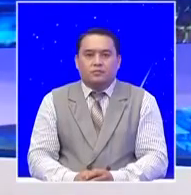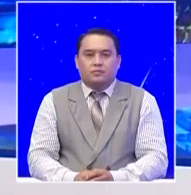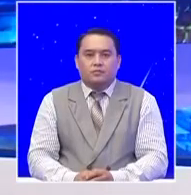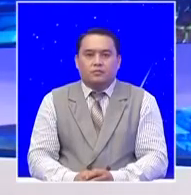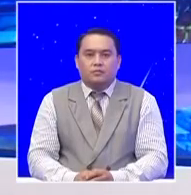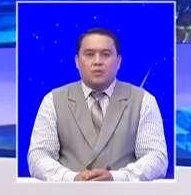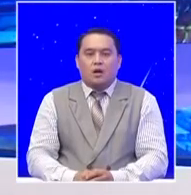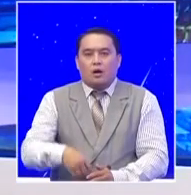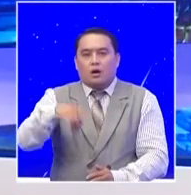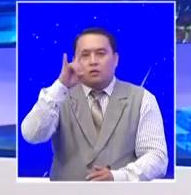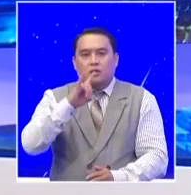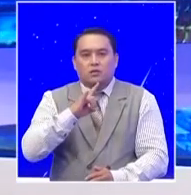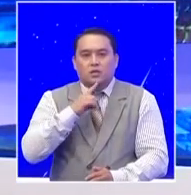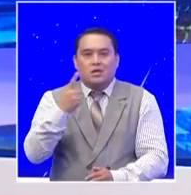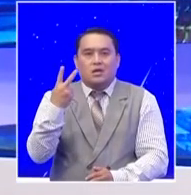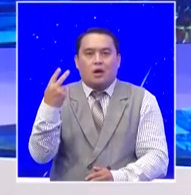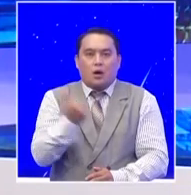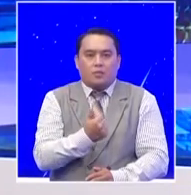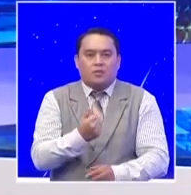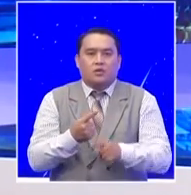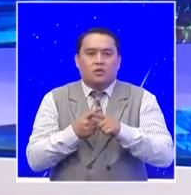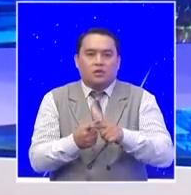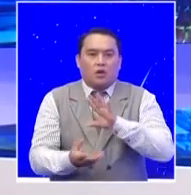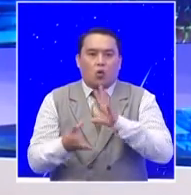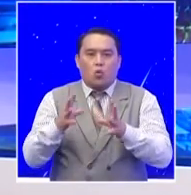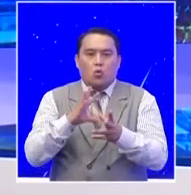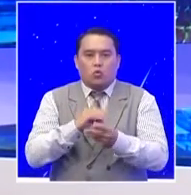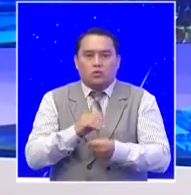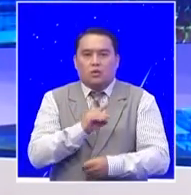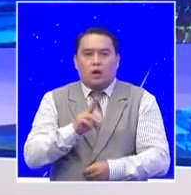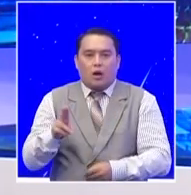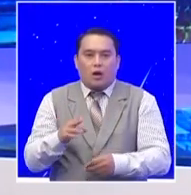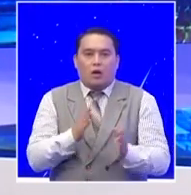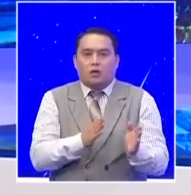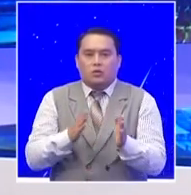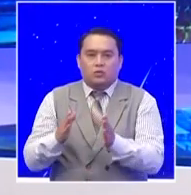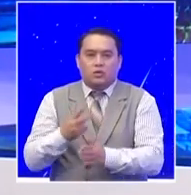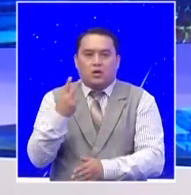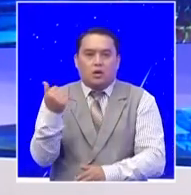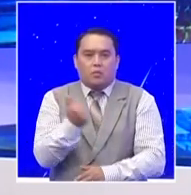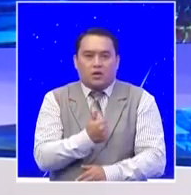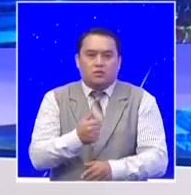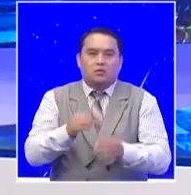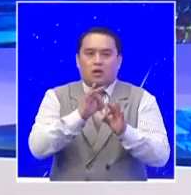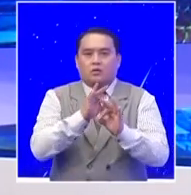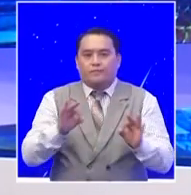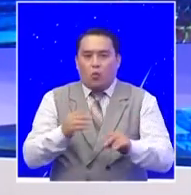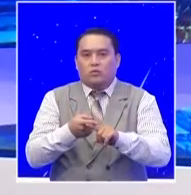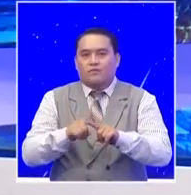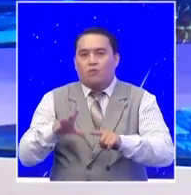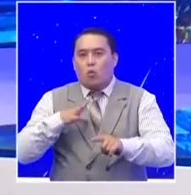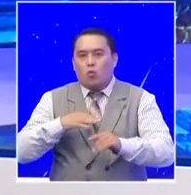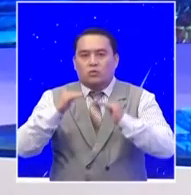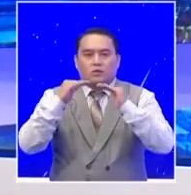Елімізде соңғы екі апталық карантин оң нәтиже берді. Республика бойынша эпидахуал 2%-ға төмендеді. Бұл туралы бүгін